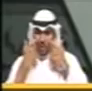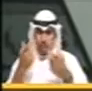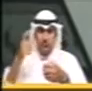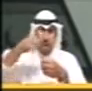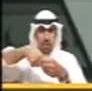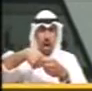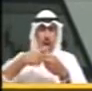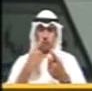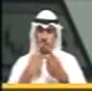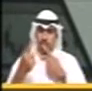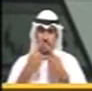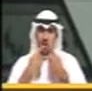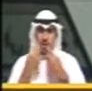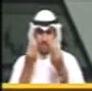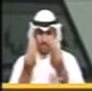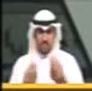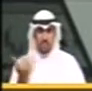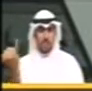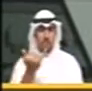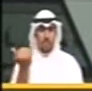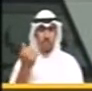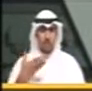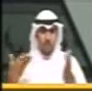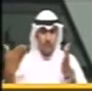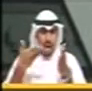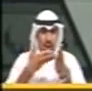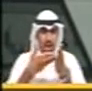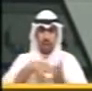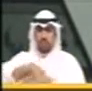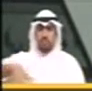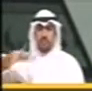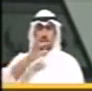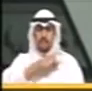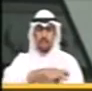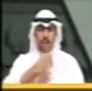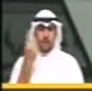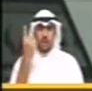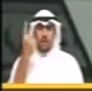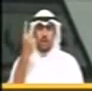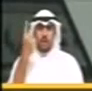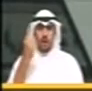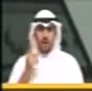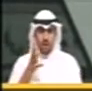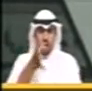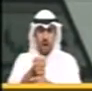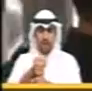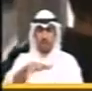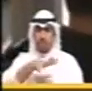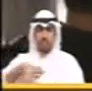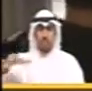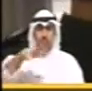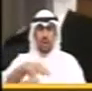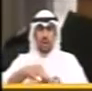الأمن، لأن بالنهاية نحقق مصلحة واحدة هي المحافظة عليكم والمحافظة